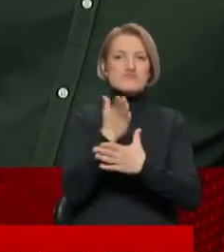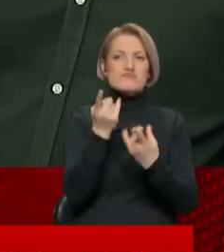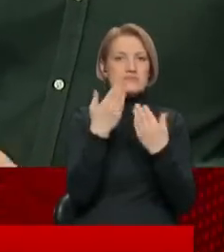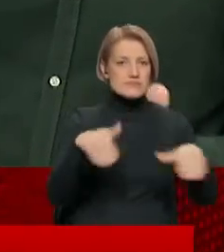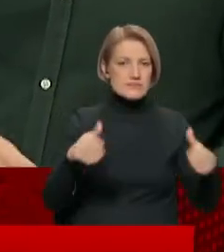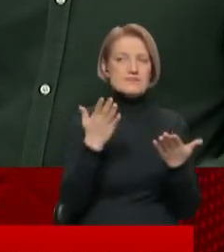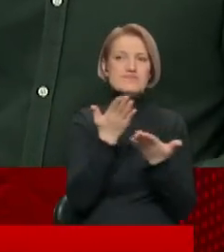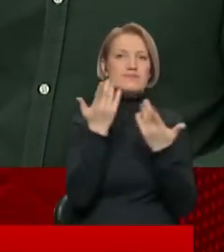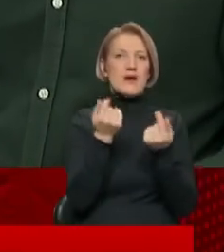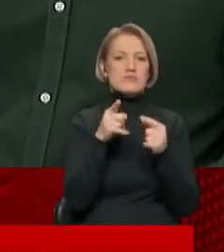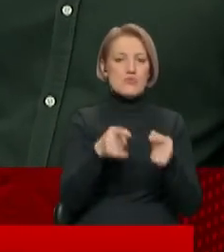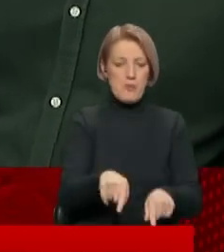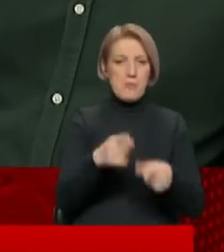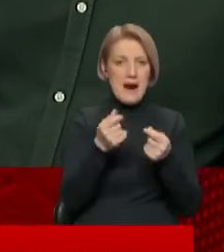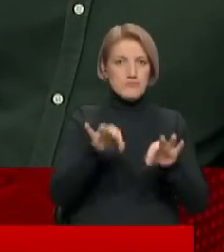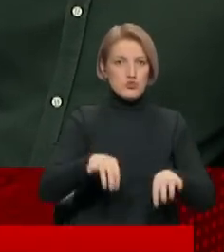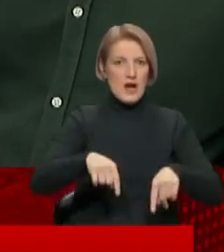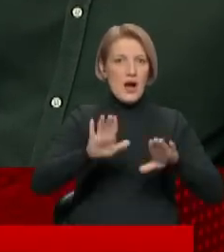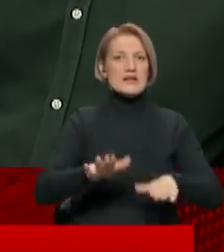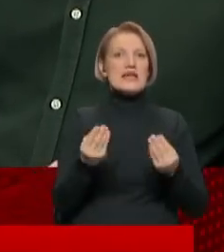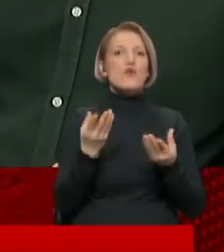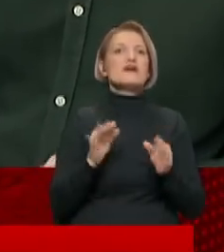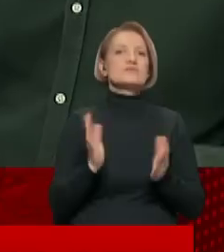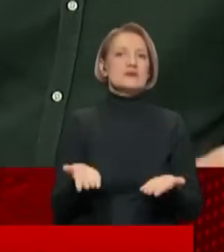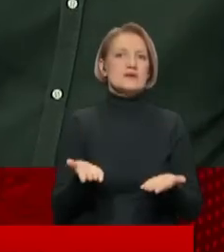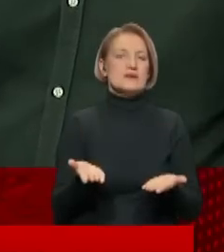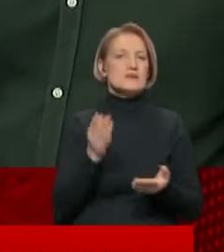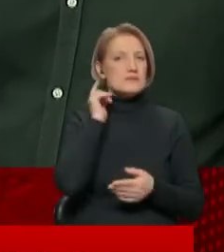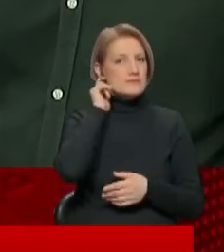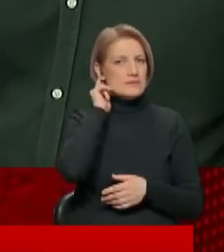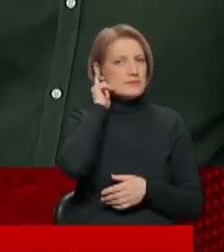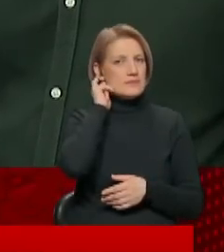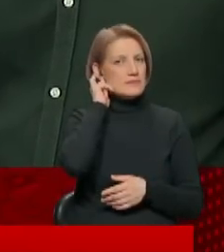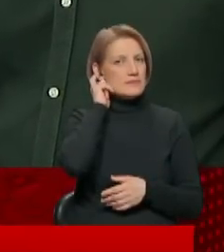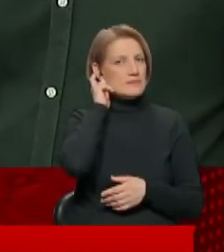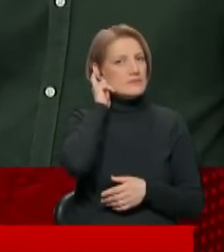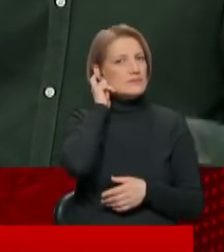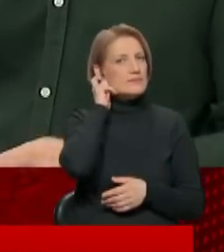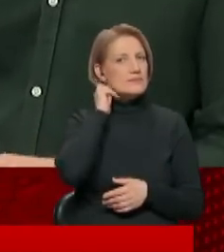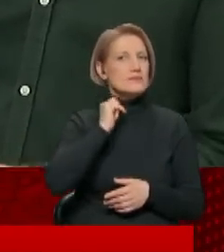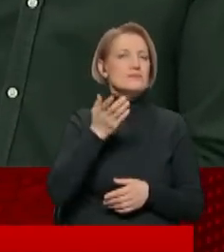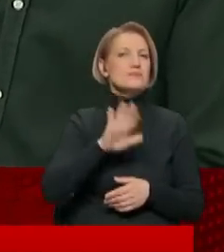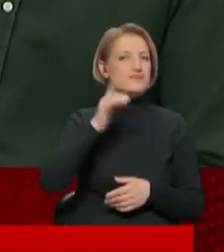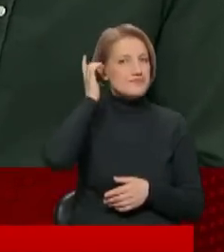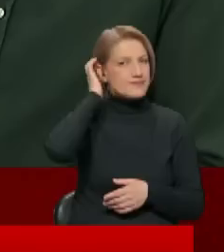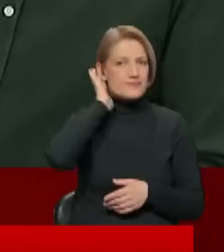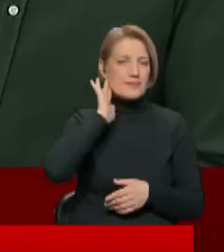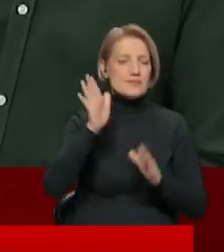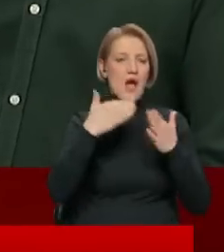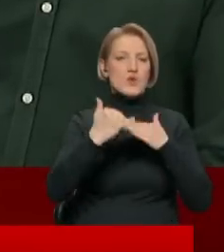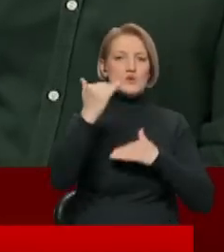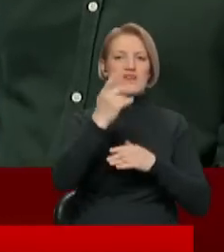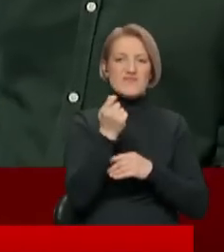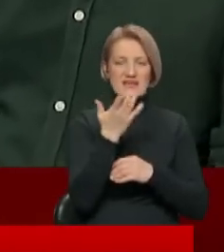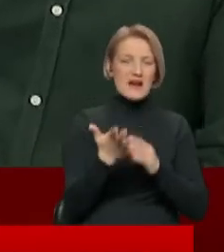bulunup Yani en azından bu para burada kalsa daha iyi olmaz mı şimdi müdahale edin başka bir müdahale gelir ondan sonra daha yüksek